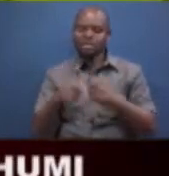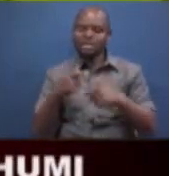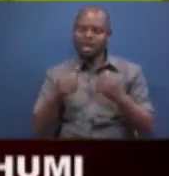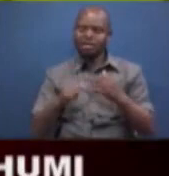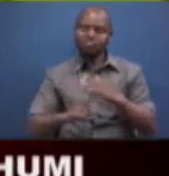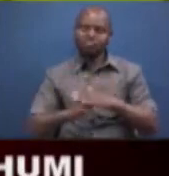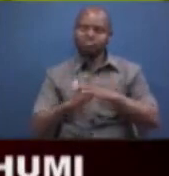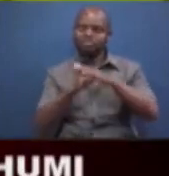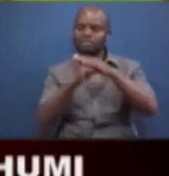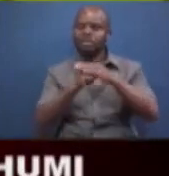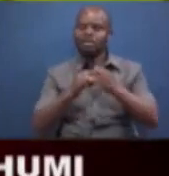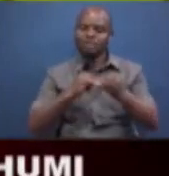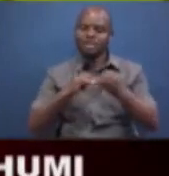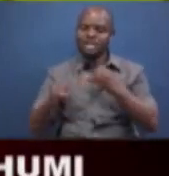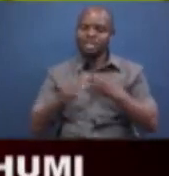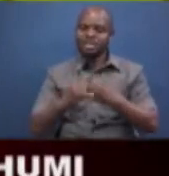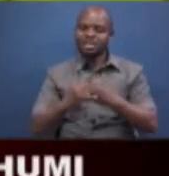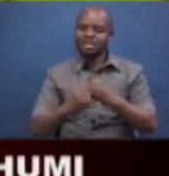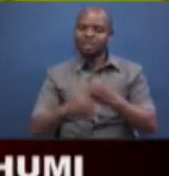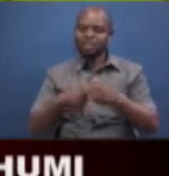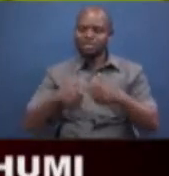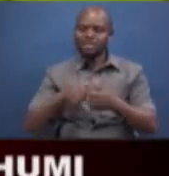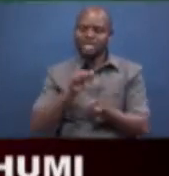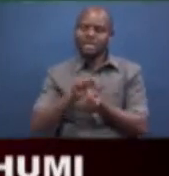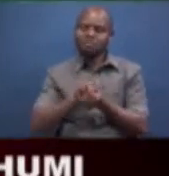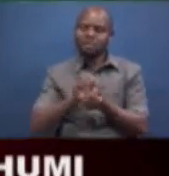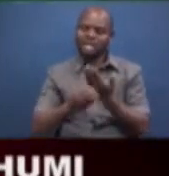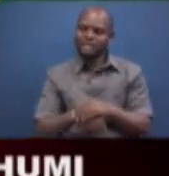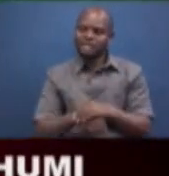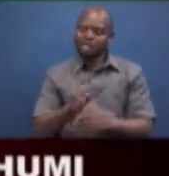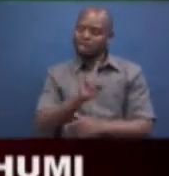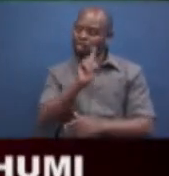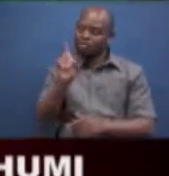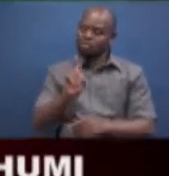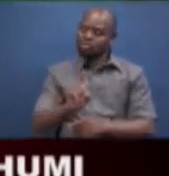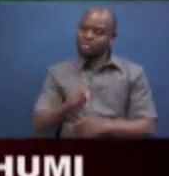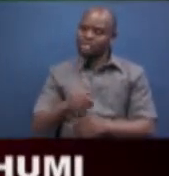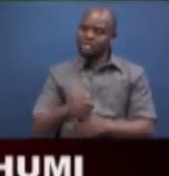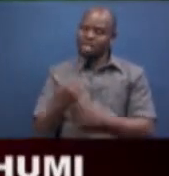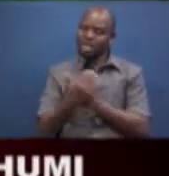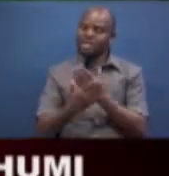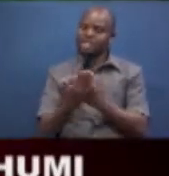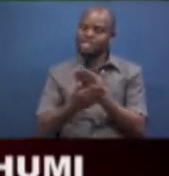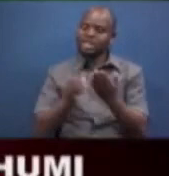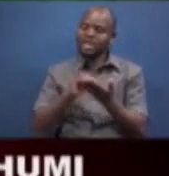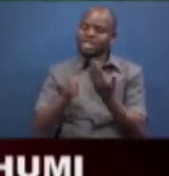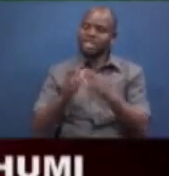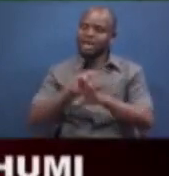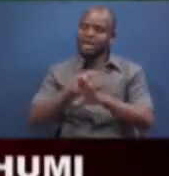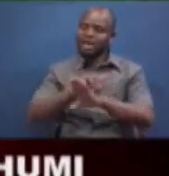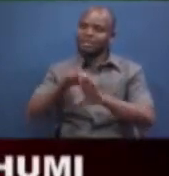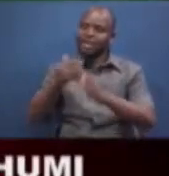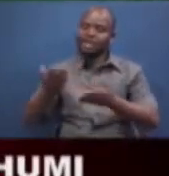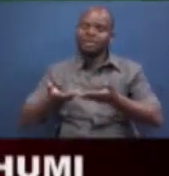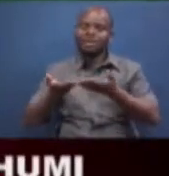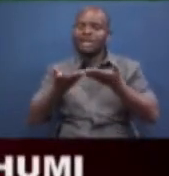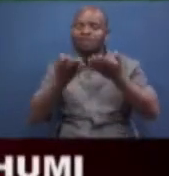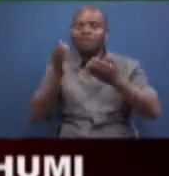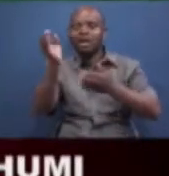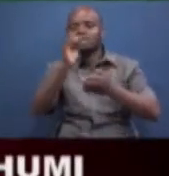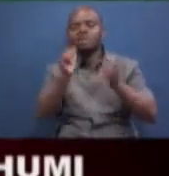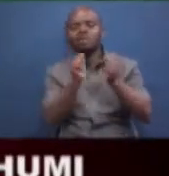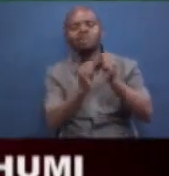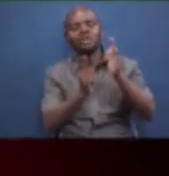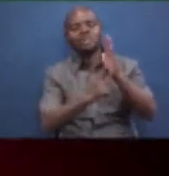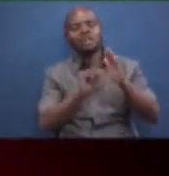mkono upinzani wanategemea jambo lipi? Tujiulize, ni nchi gani ya Afrika ina maendeleo 16%